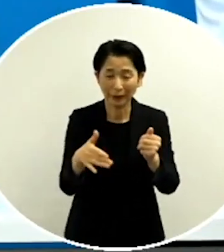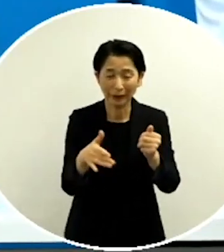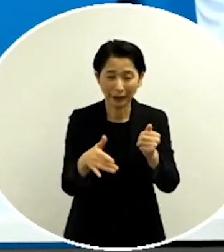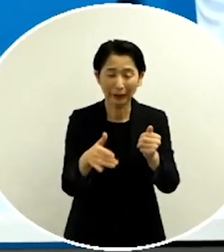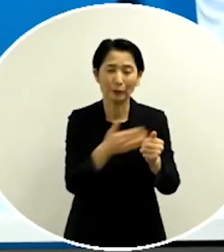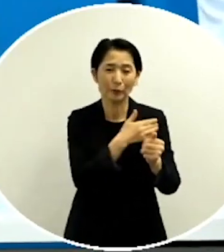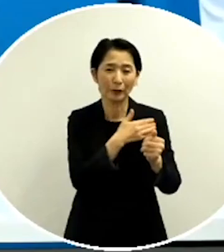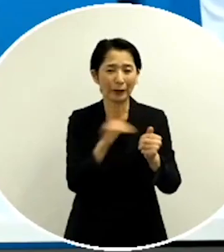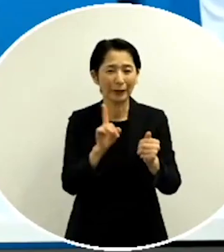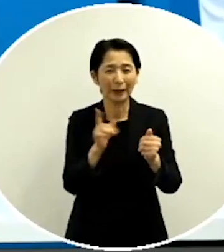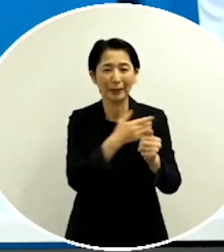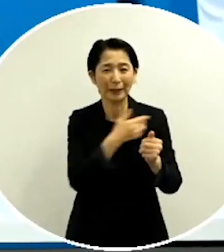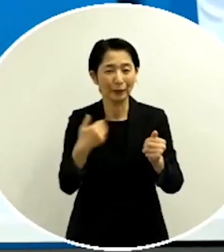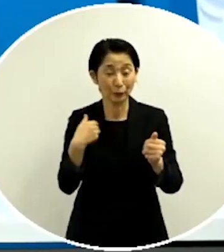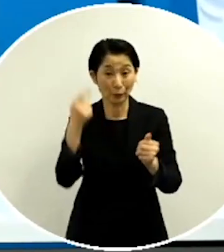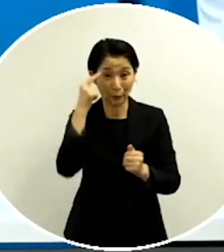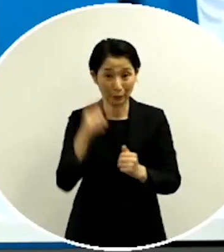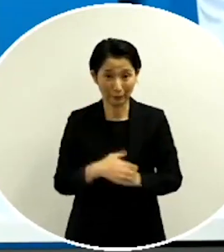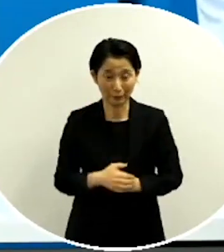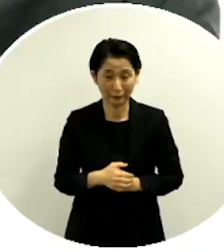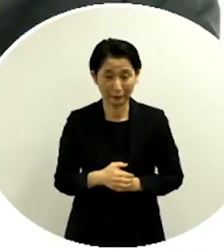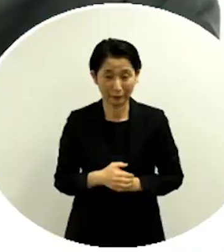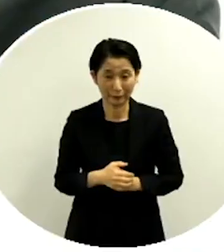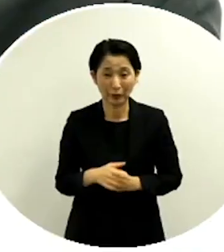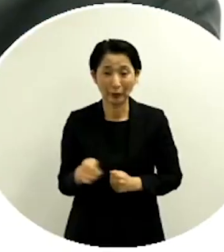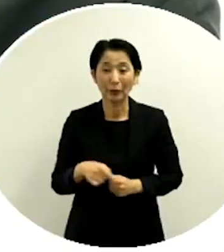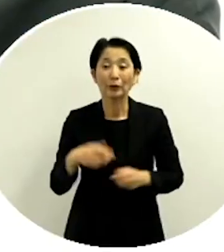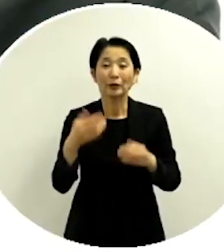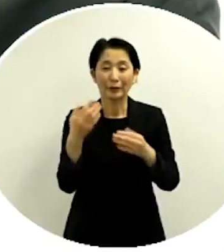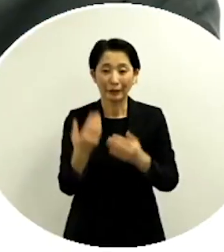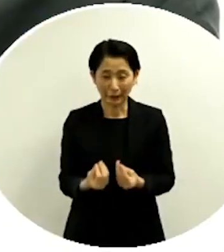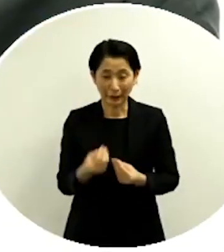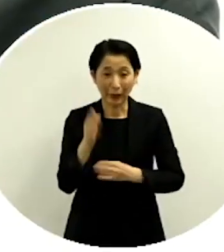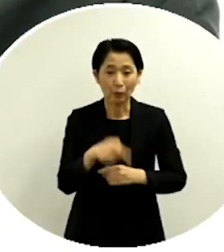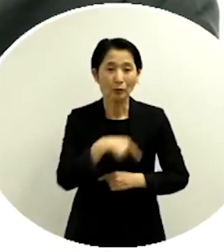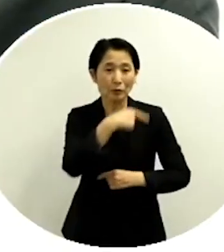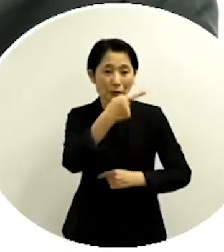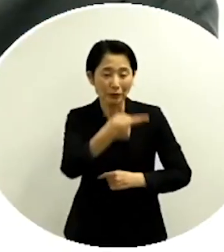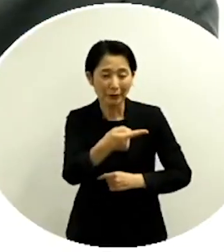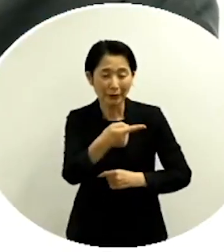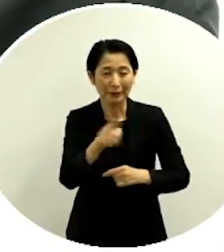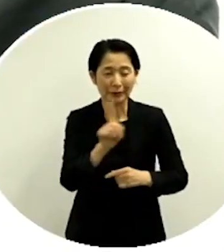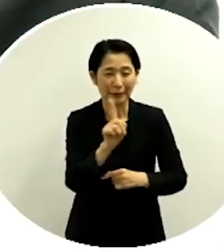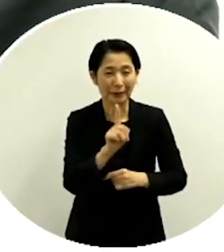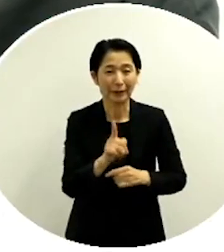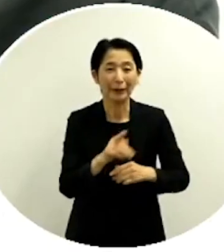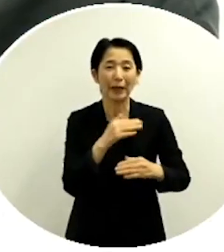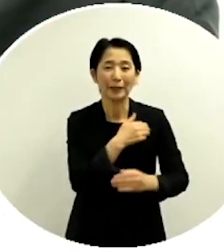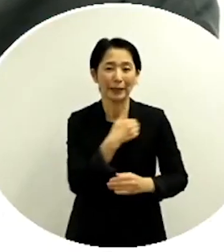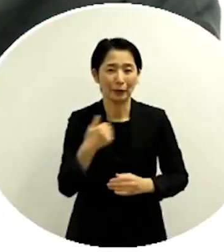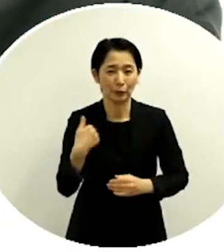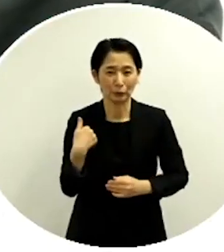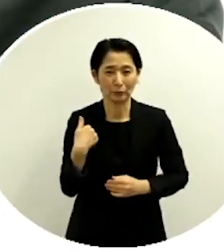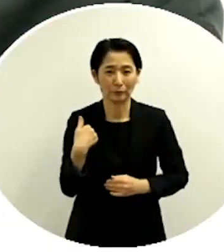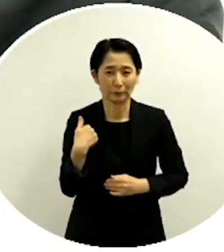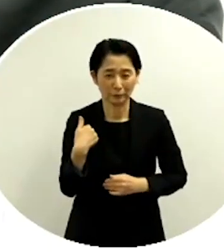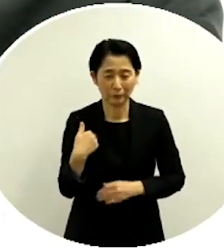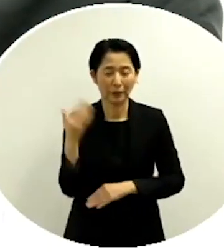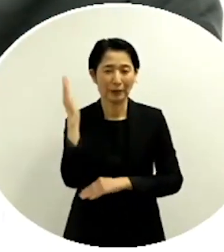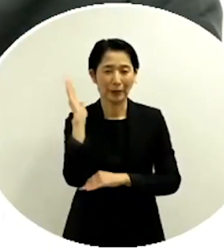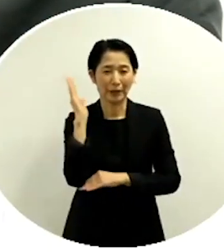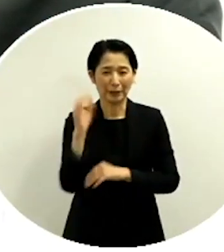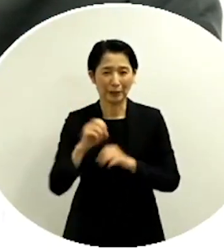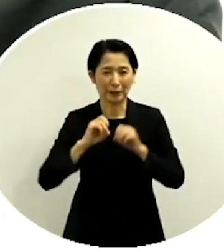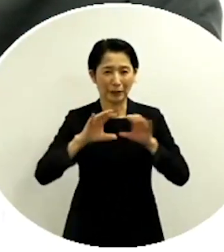できるんじゃないかなと思うねそれがまた次の輪を広げることになっていくと思うのでhere 政治が発信をすることをどう面白く